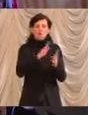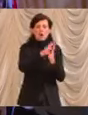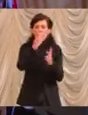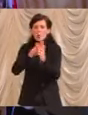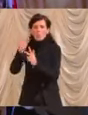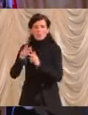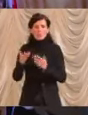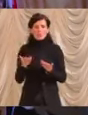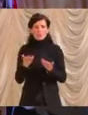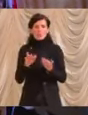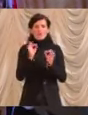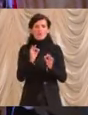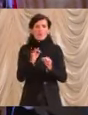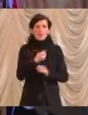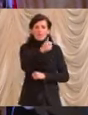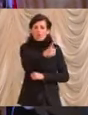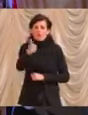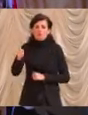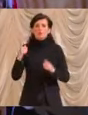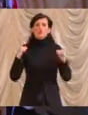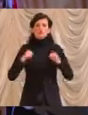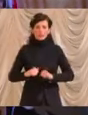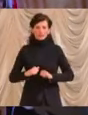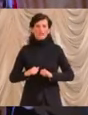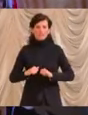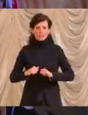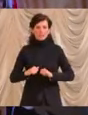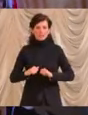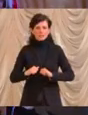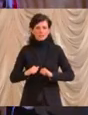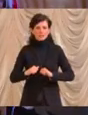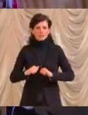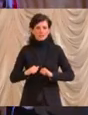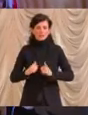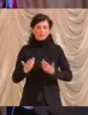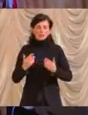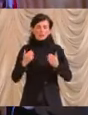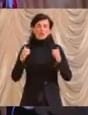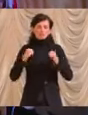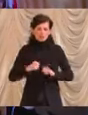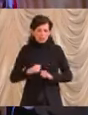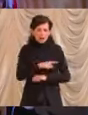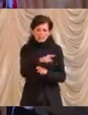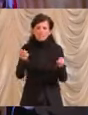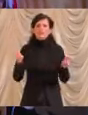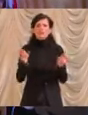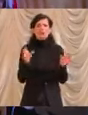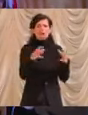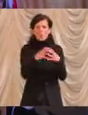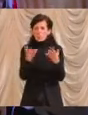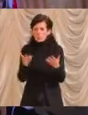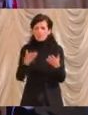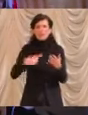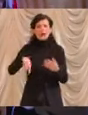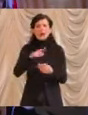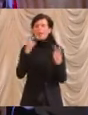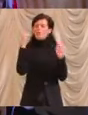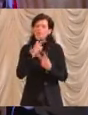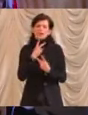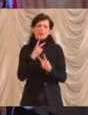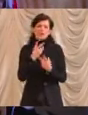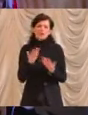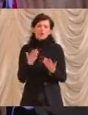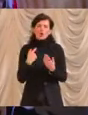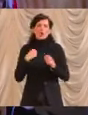ai singoli cittadini, che ringrazio per quello che stanno facendo per le nostre comunità, attraverso una rete straordinaria